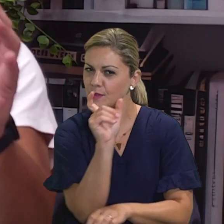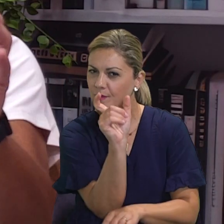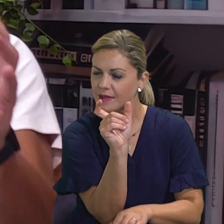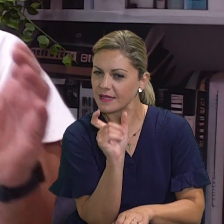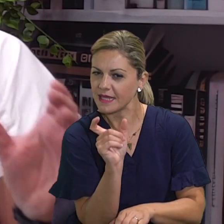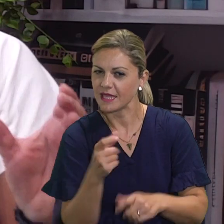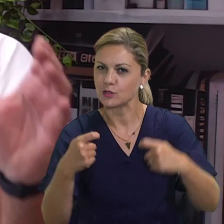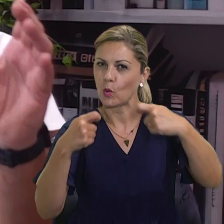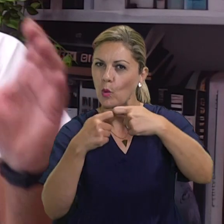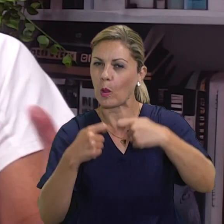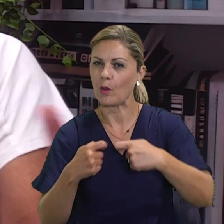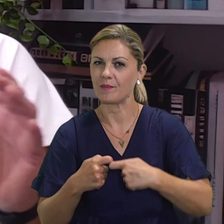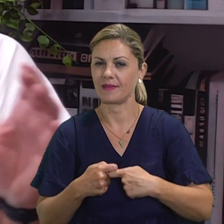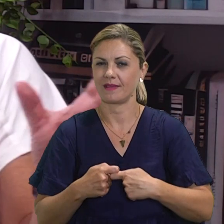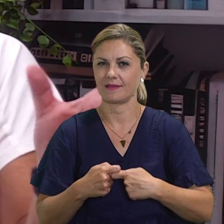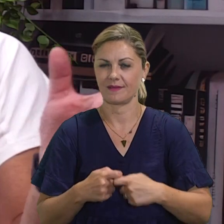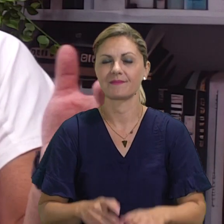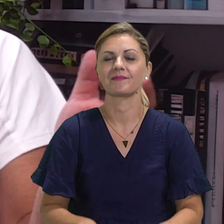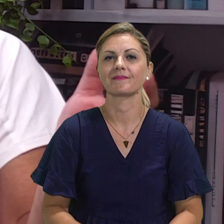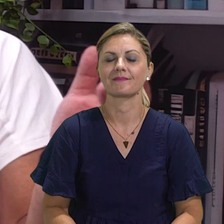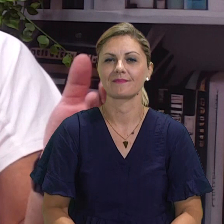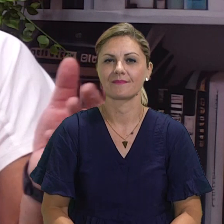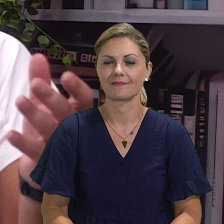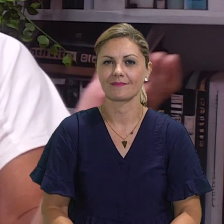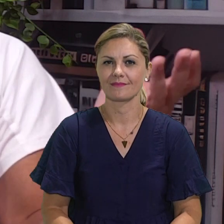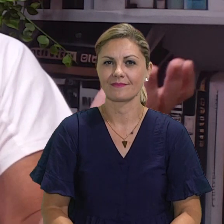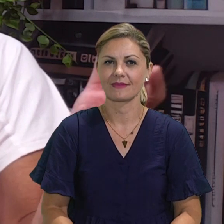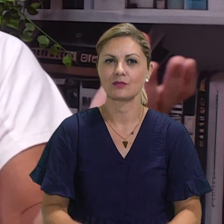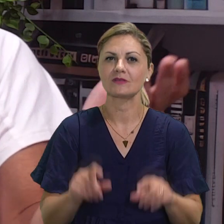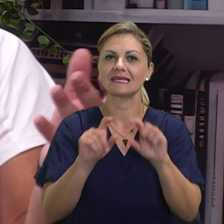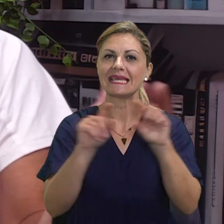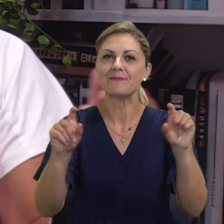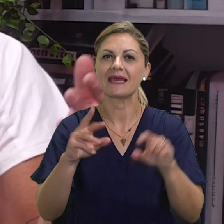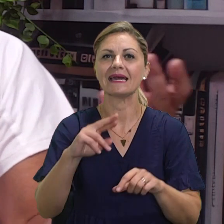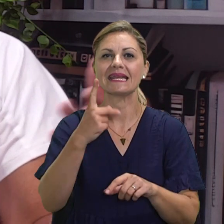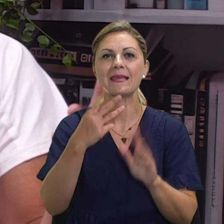imat da ti se slaže, da ti se, i sad nije ono ja spa, jel?